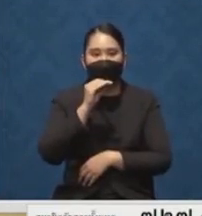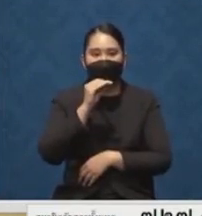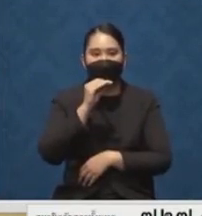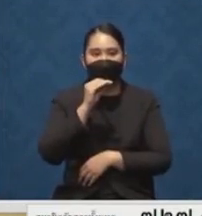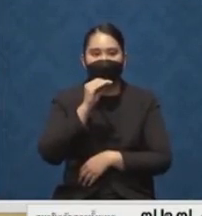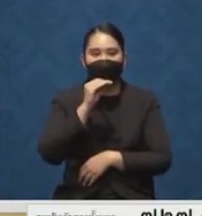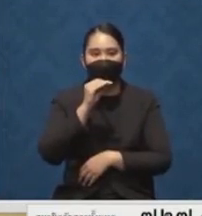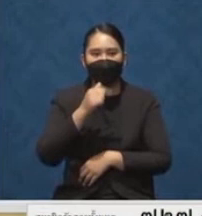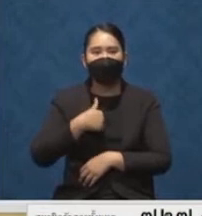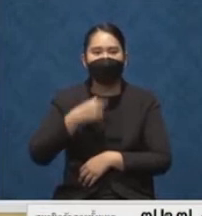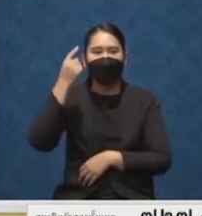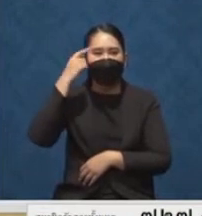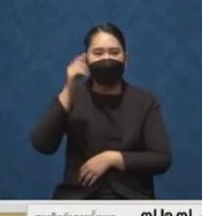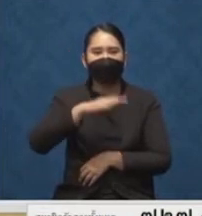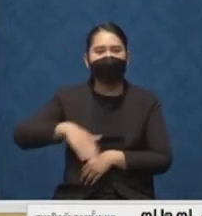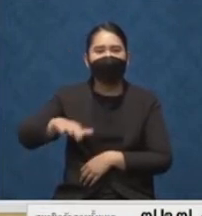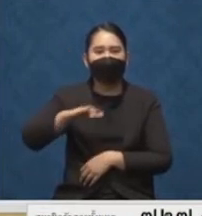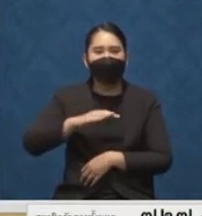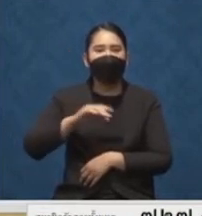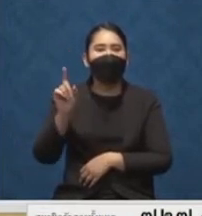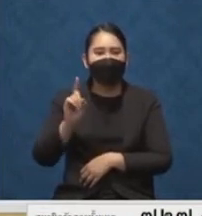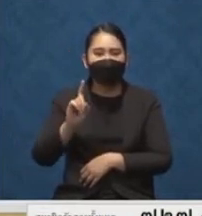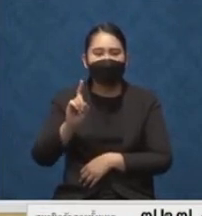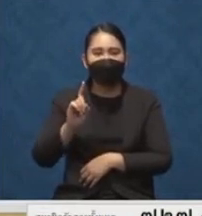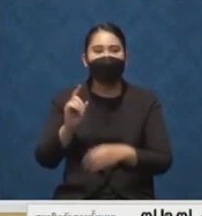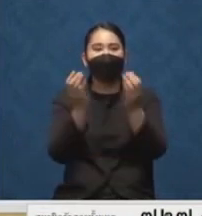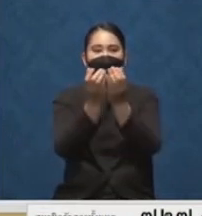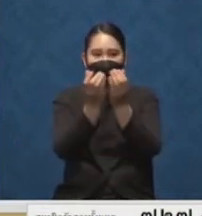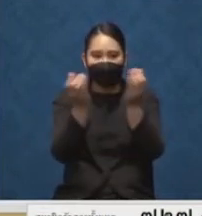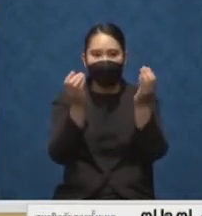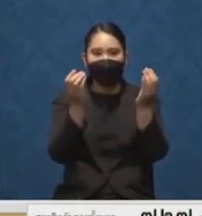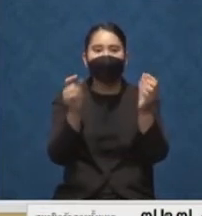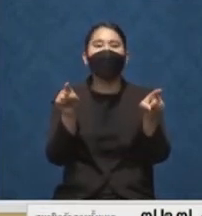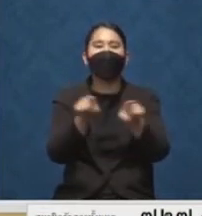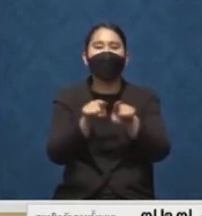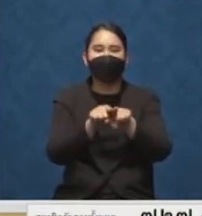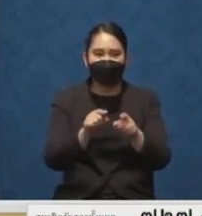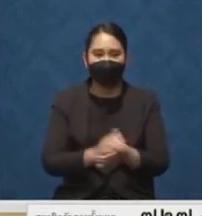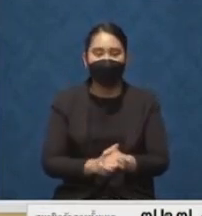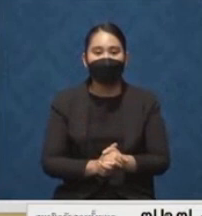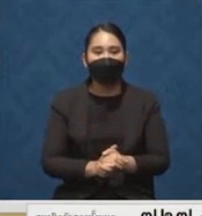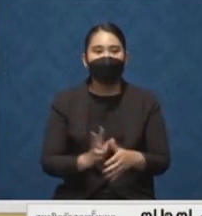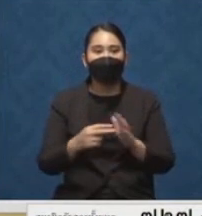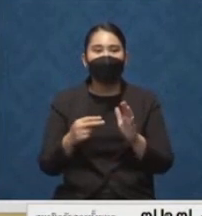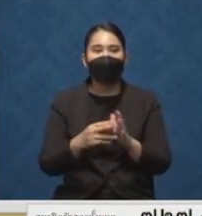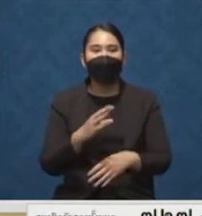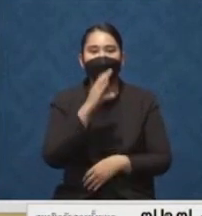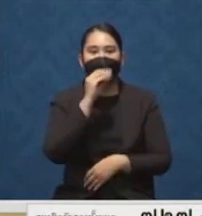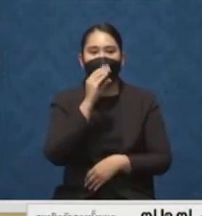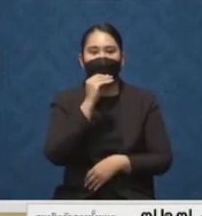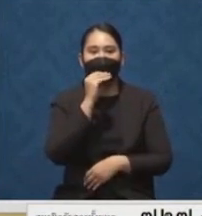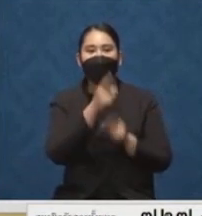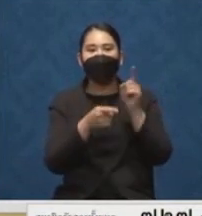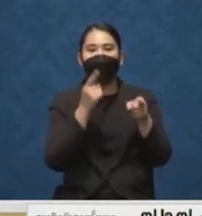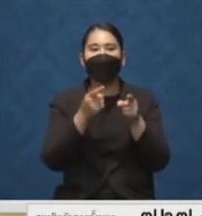คิดว่าทุกคนในที่นี้ก็มาจากรัฐธรรมนูญฉบับเดียวกันดังนั้นก็อย่าไปพูดถึงอีก